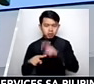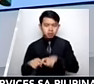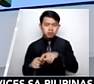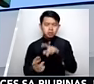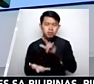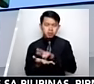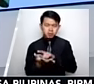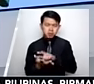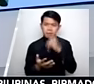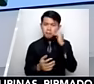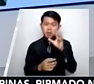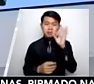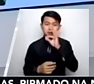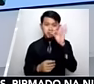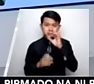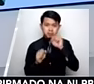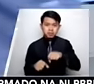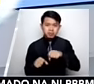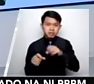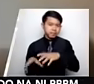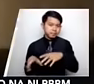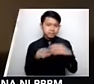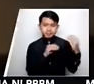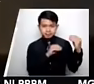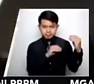gulo may report si JP